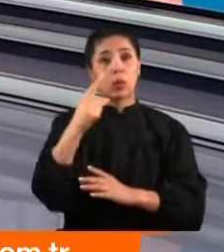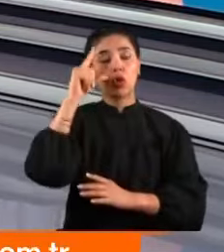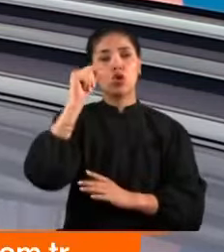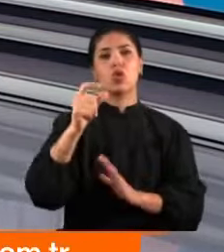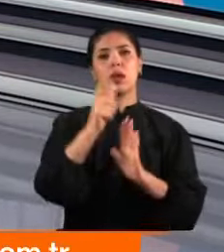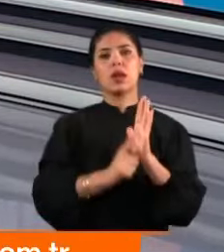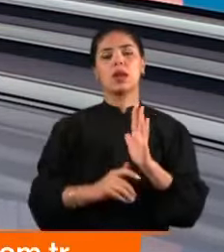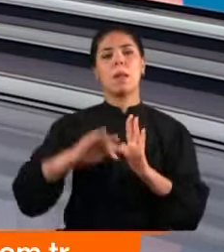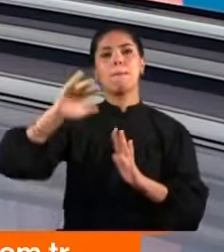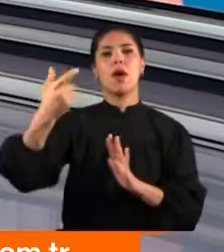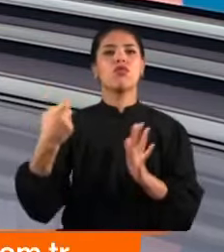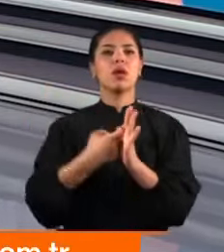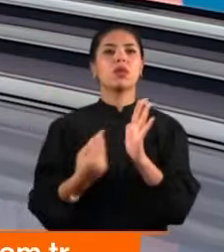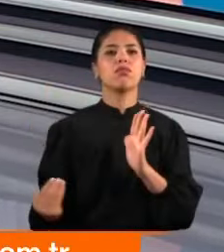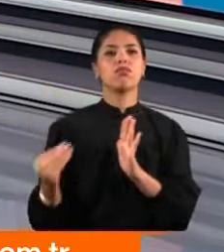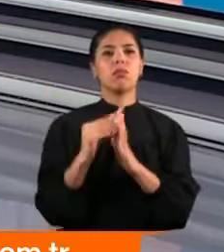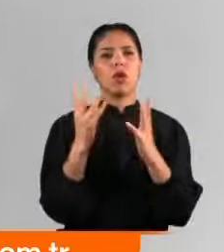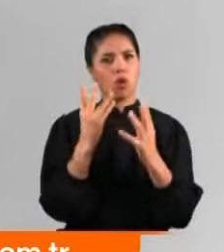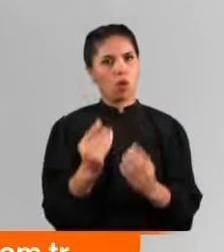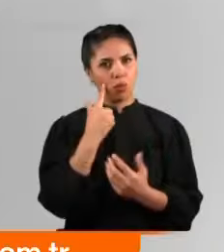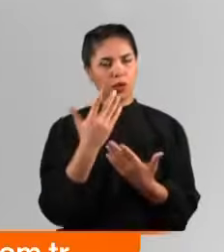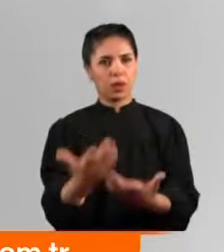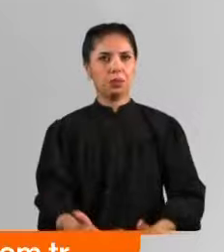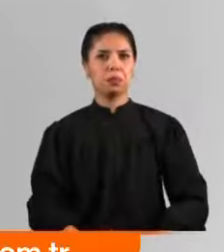bir isim daha eklendi.